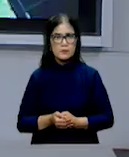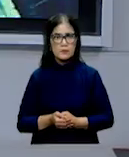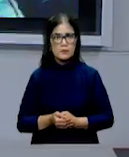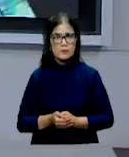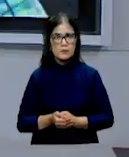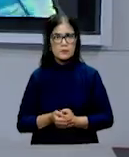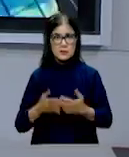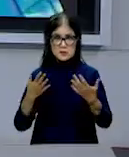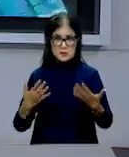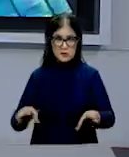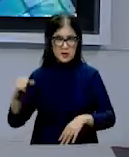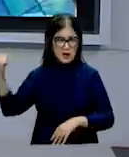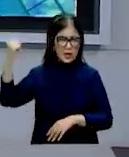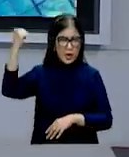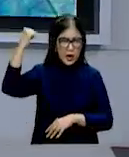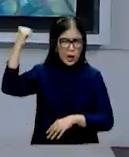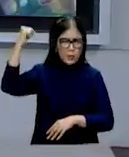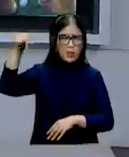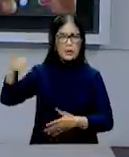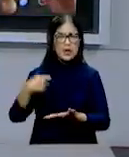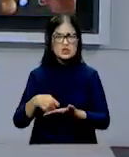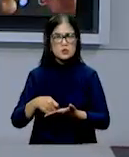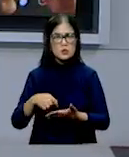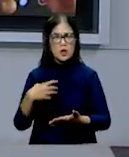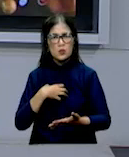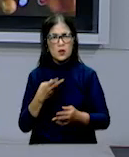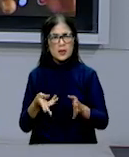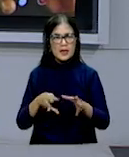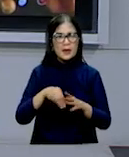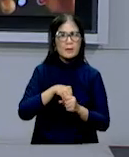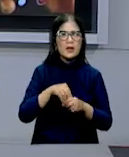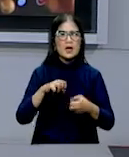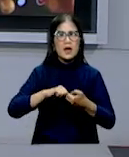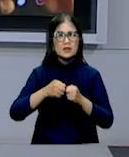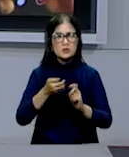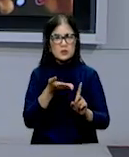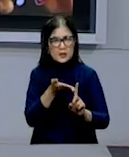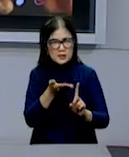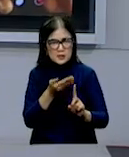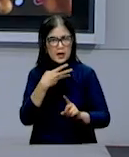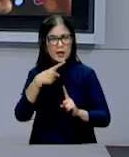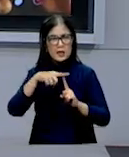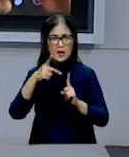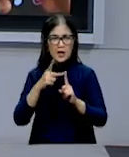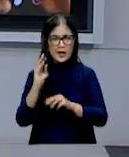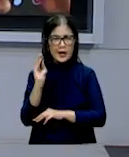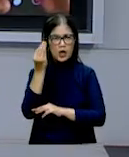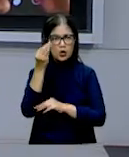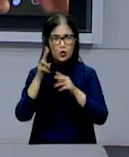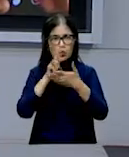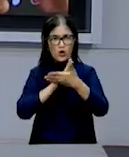Pasca didemo mahasiswanya lantaran diduga terlibat kasus pelecehan seksual, ETH, Rektor Universitas Pancasila,